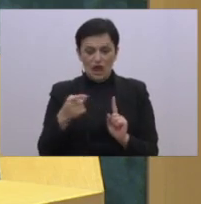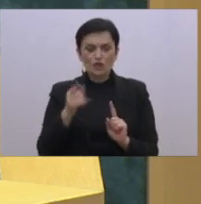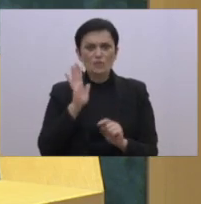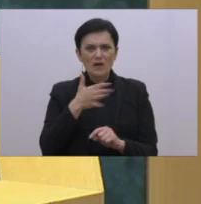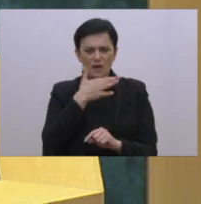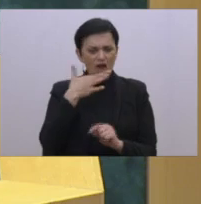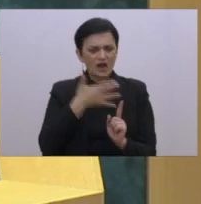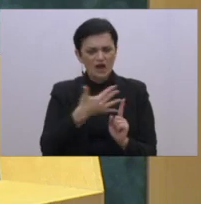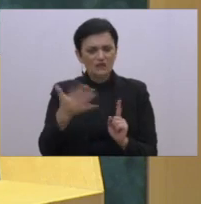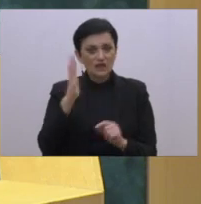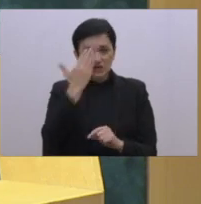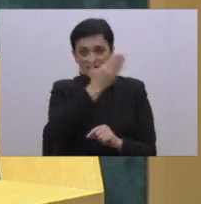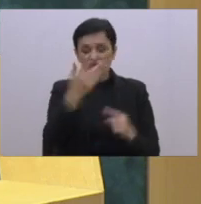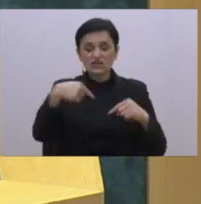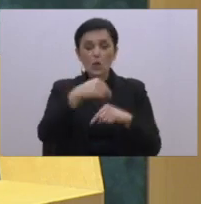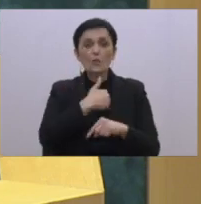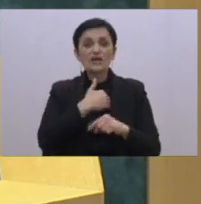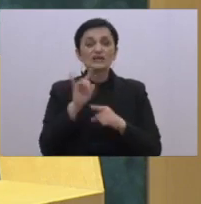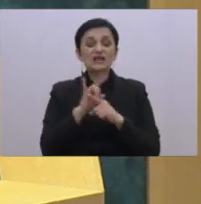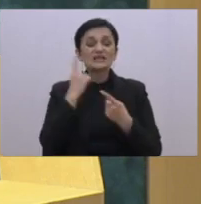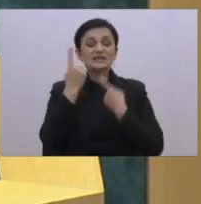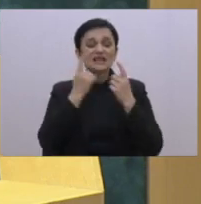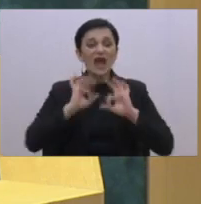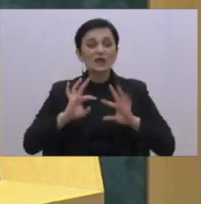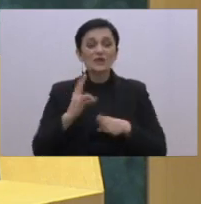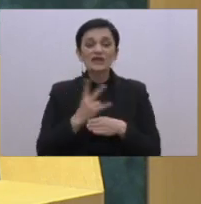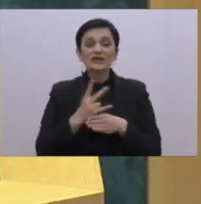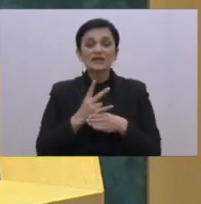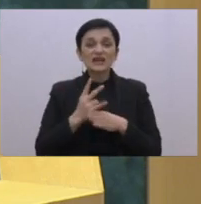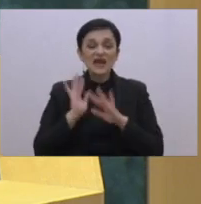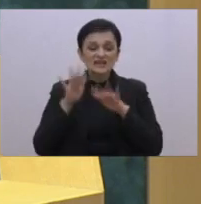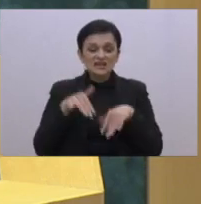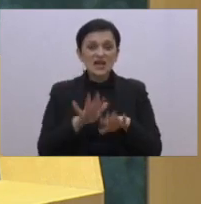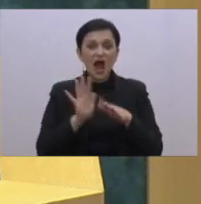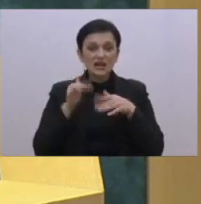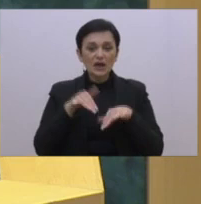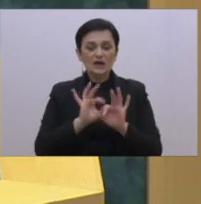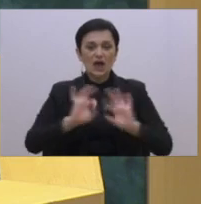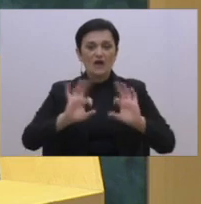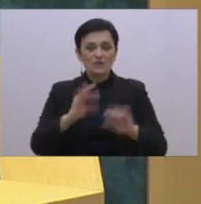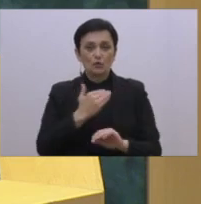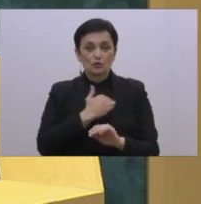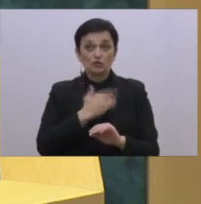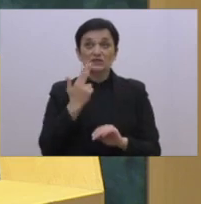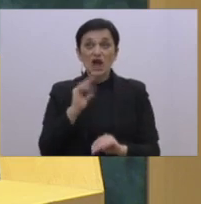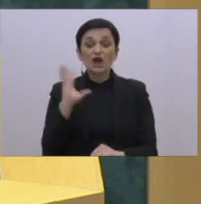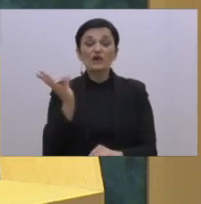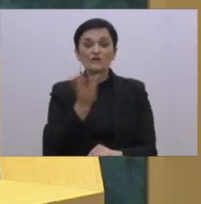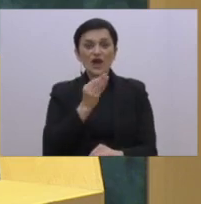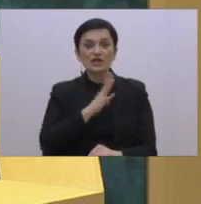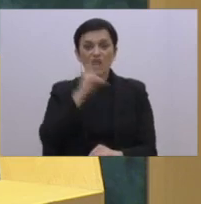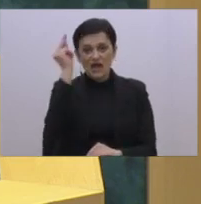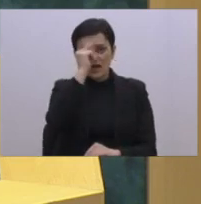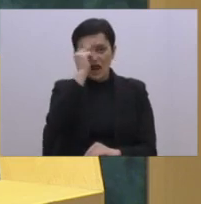გვექნება, მინდა საზოგადოებას გავაცნო დეზინფორმაციისა და რადიკალიზაციის ტალღების ანატომია. დაი ყველასთვის ეს იყოს